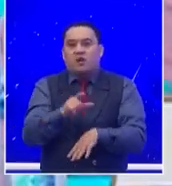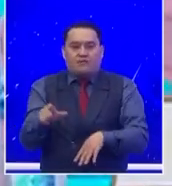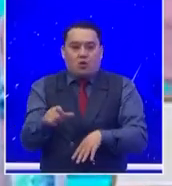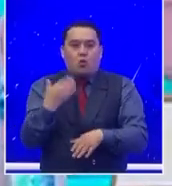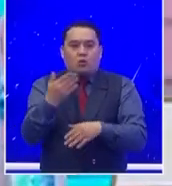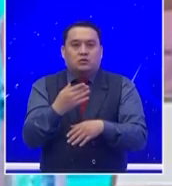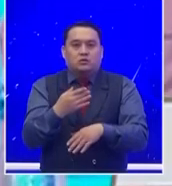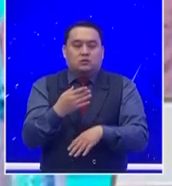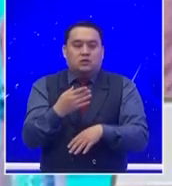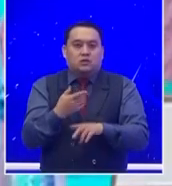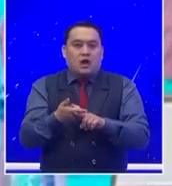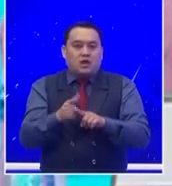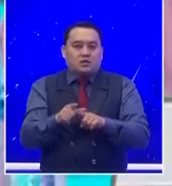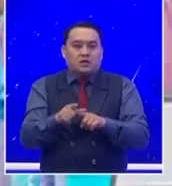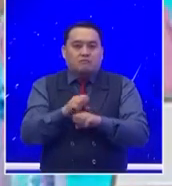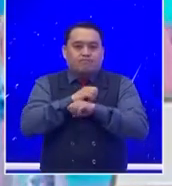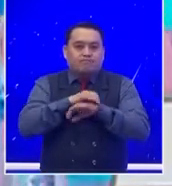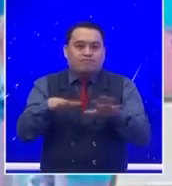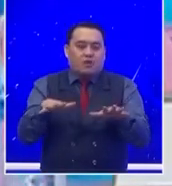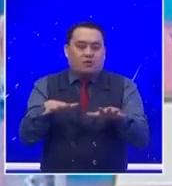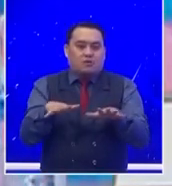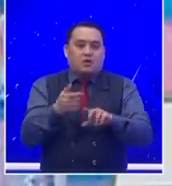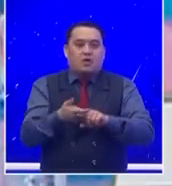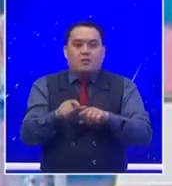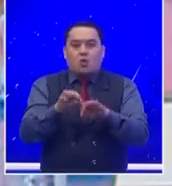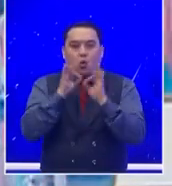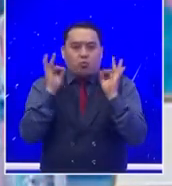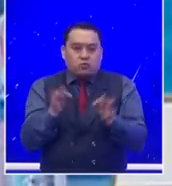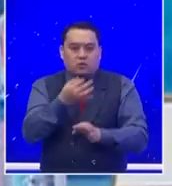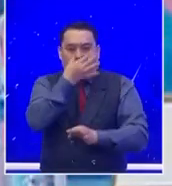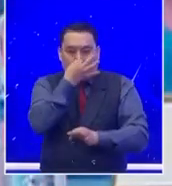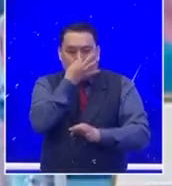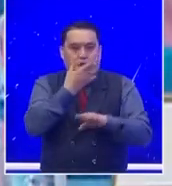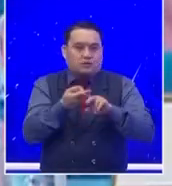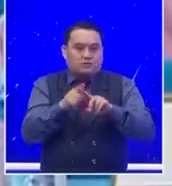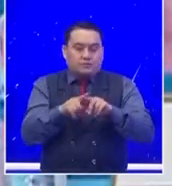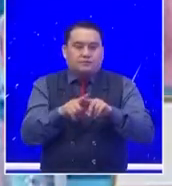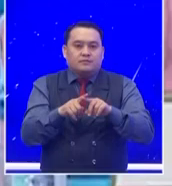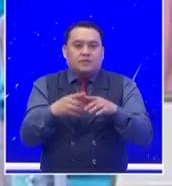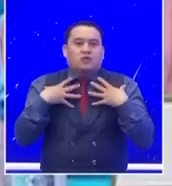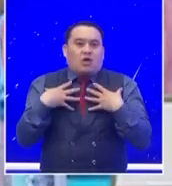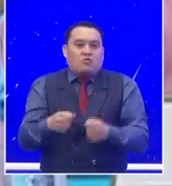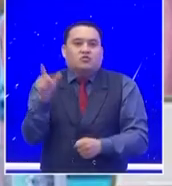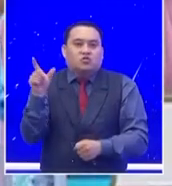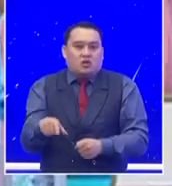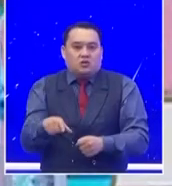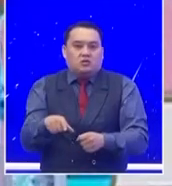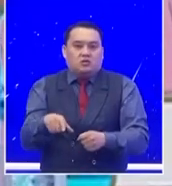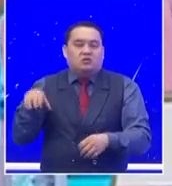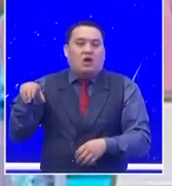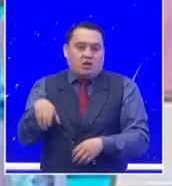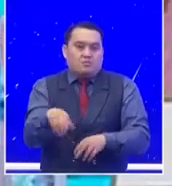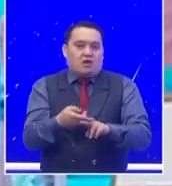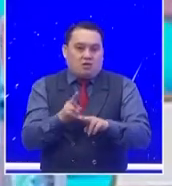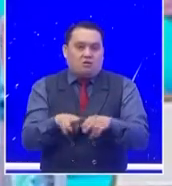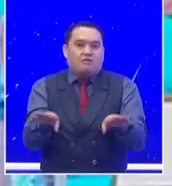он раз пусто распространяет таким образом корона вирус следом за вами идет здоровый человек он держится за эти же